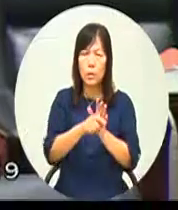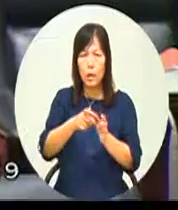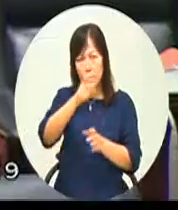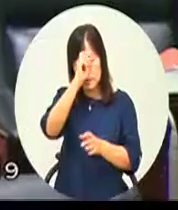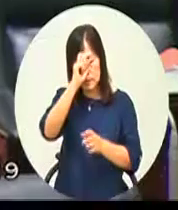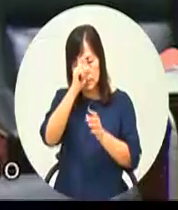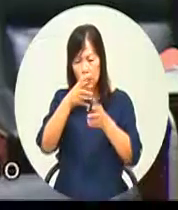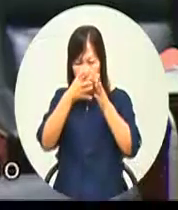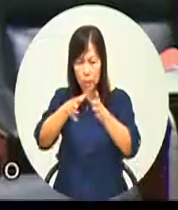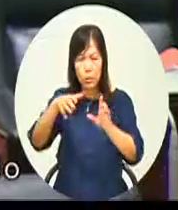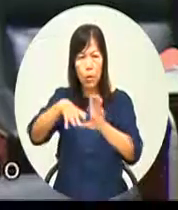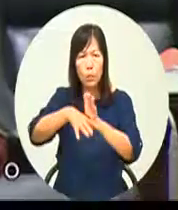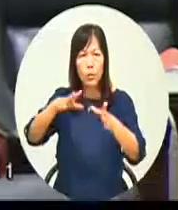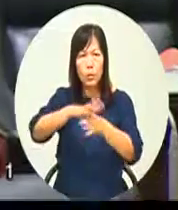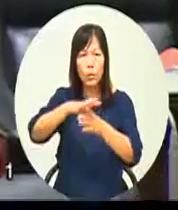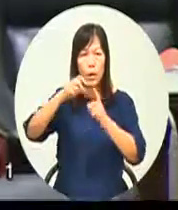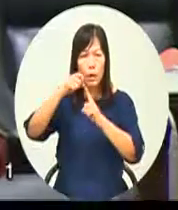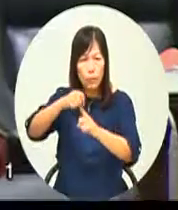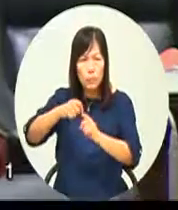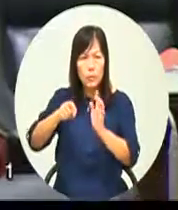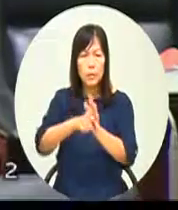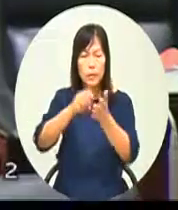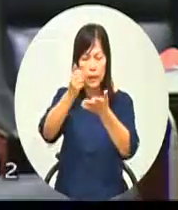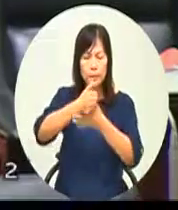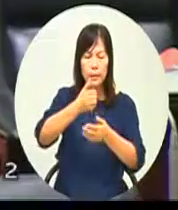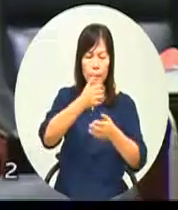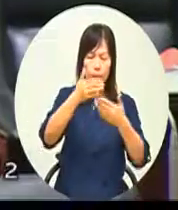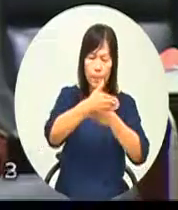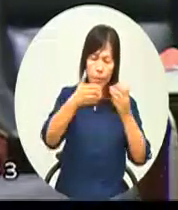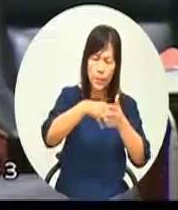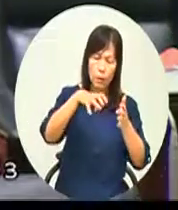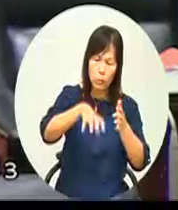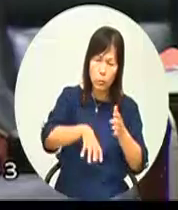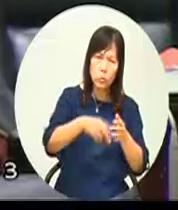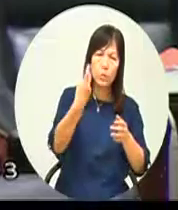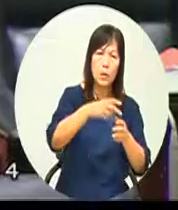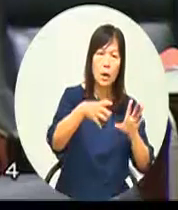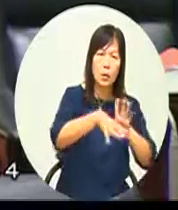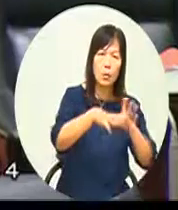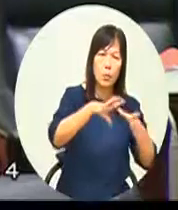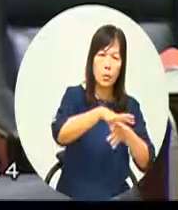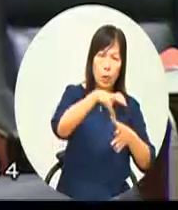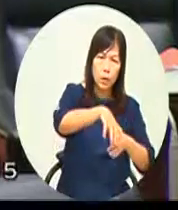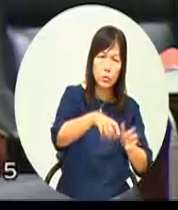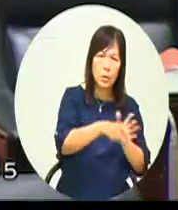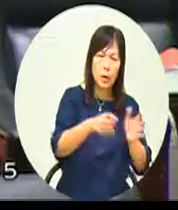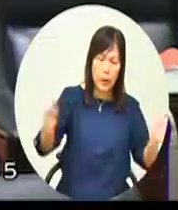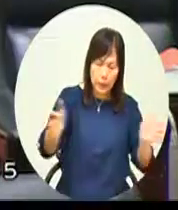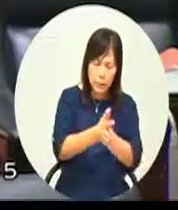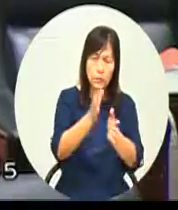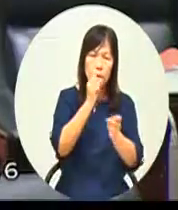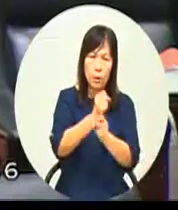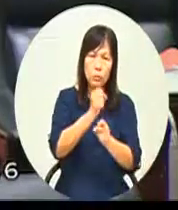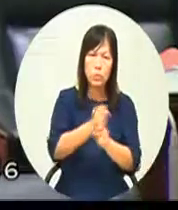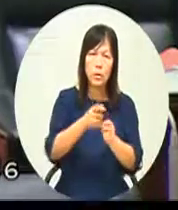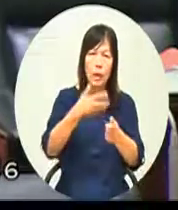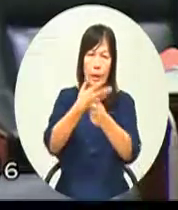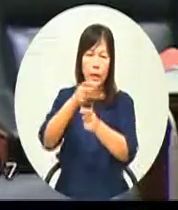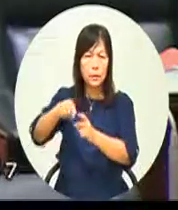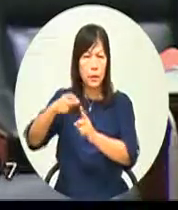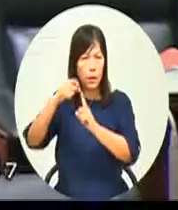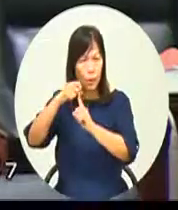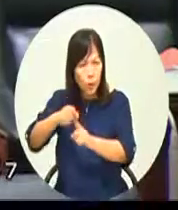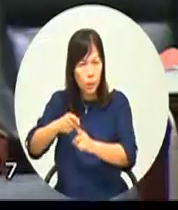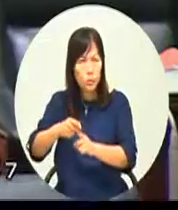对文化公车来接我们文化局，还有我们的交通局，咱来跨局处合作啊，让我们的文化公车能